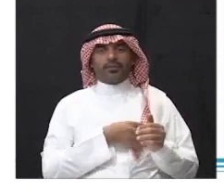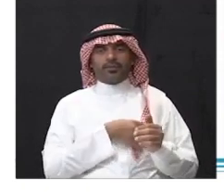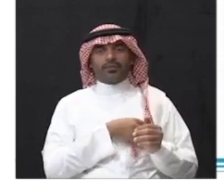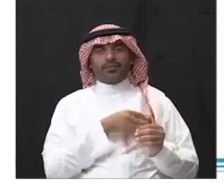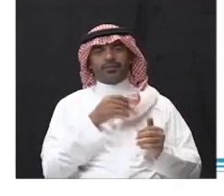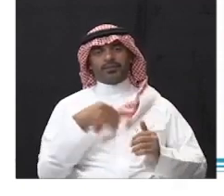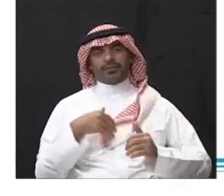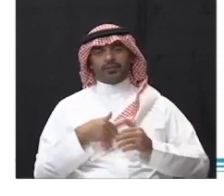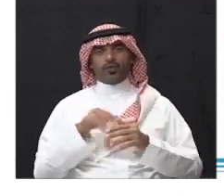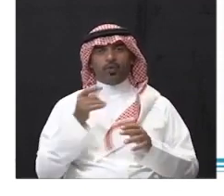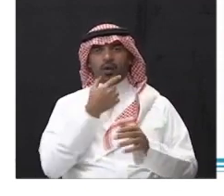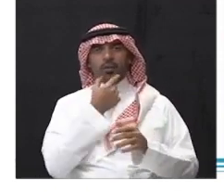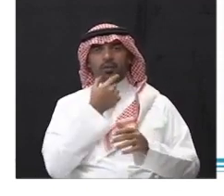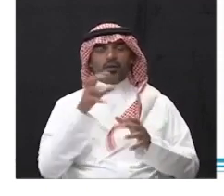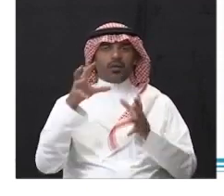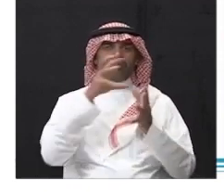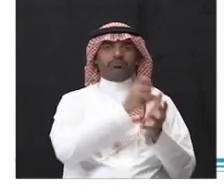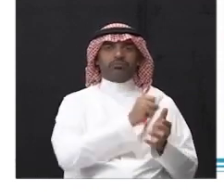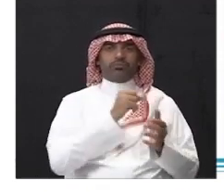1882 من الميلاد.